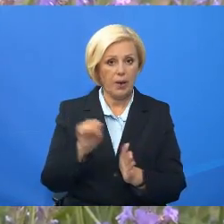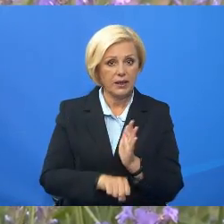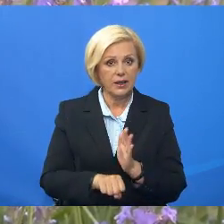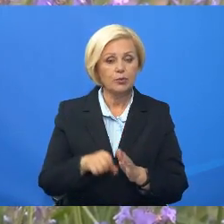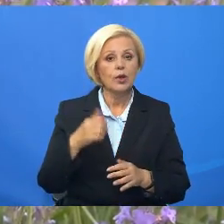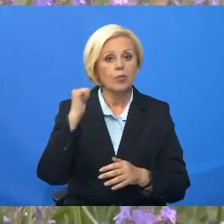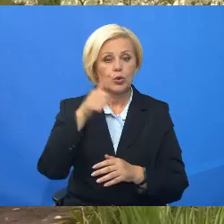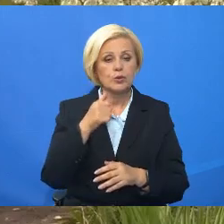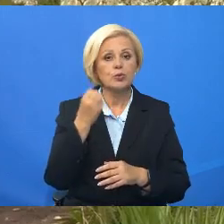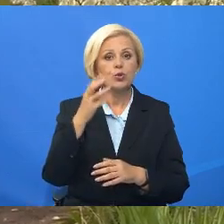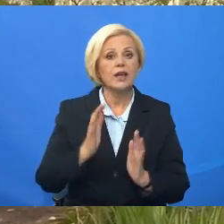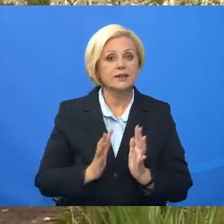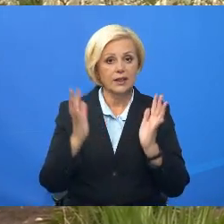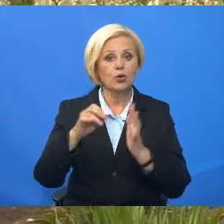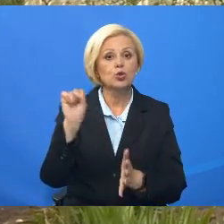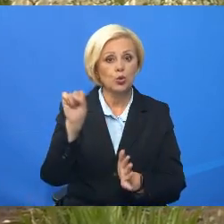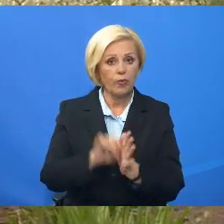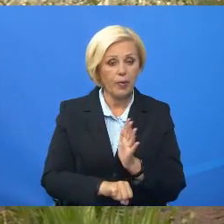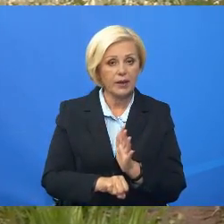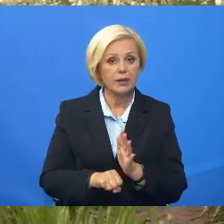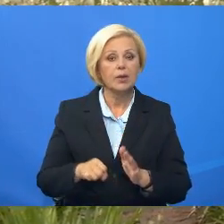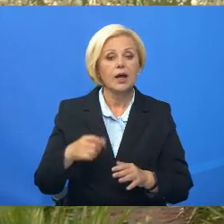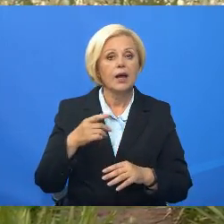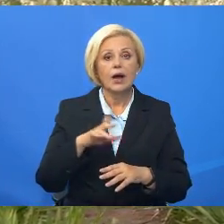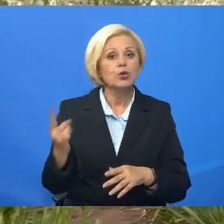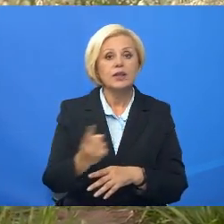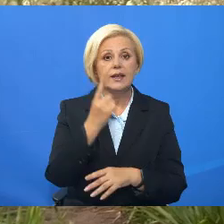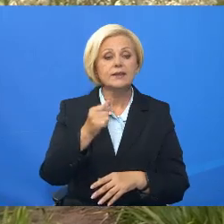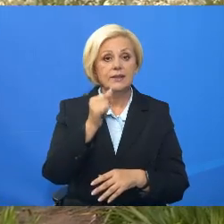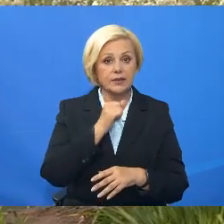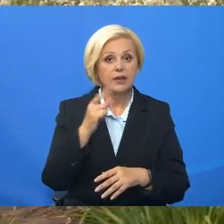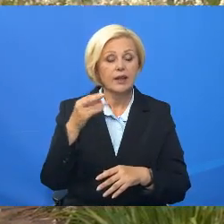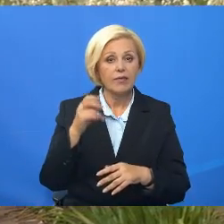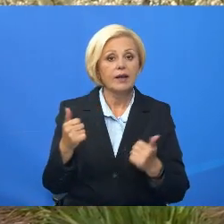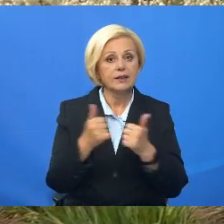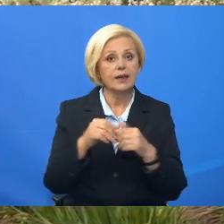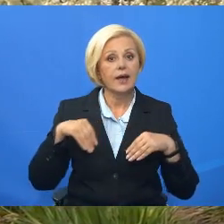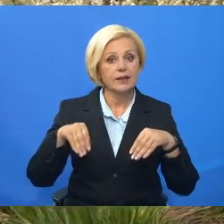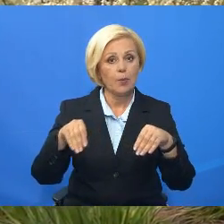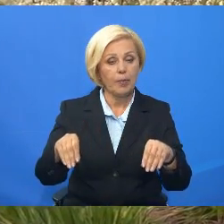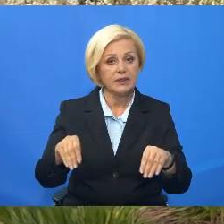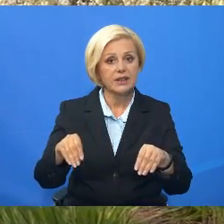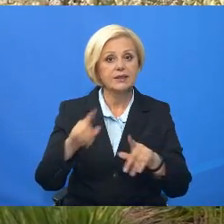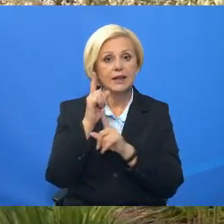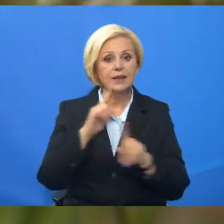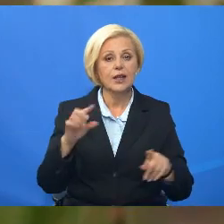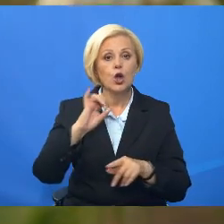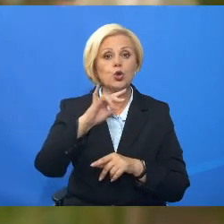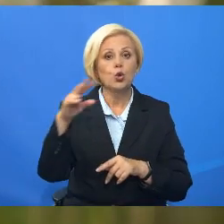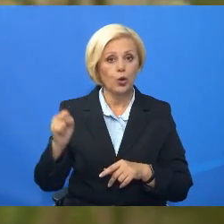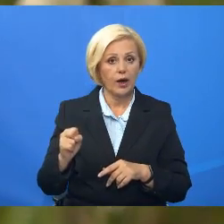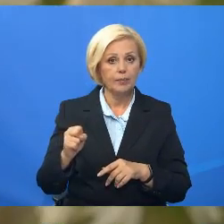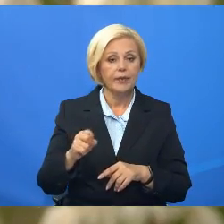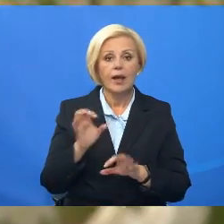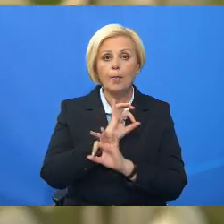некалькі кустоў пацярпела. Дарэчы, лаванда тут не адзіны эксперымент. Побач з ёй пасяліліся плантацыі экзатычнай юкі.